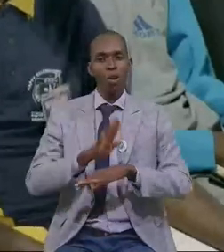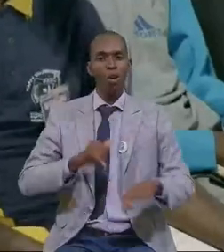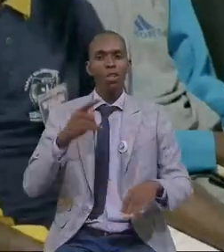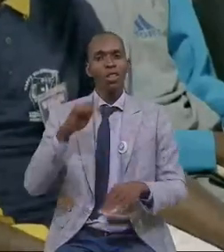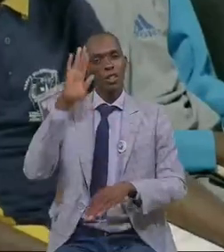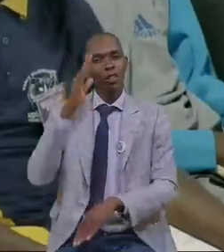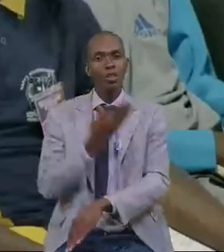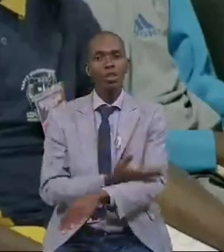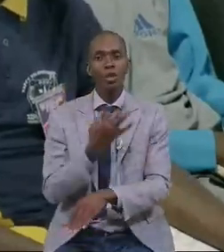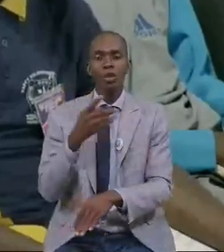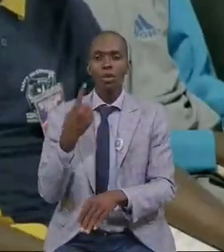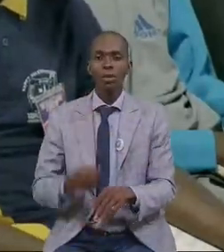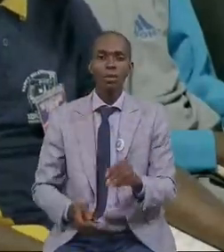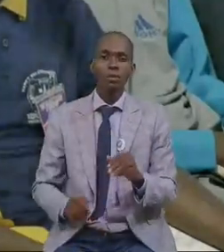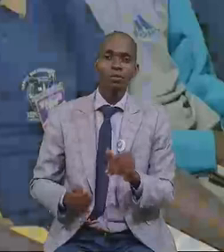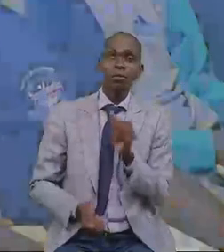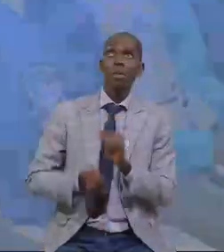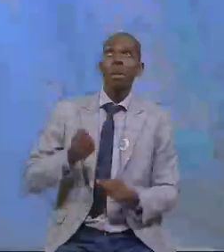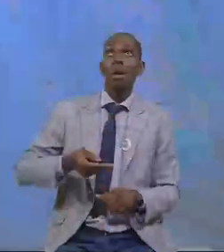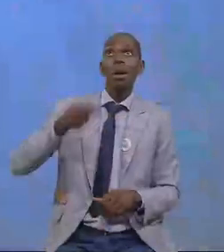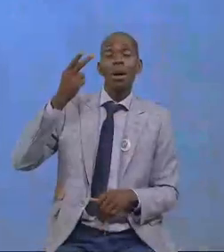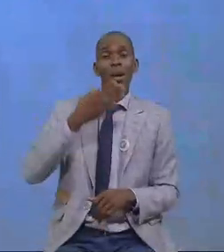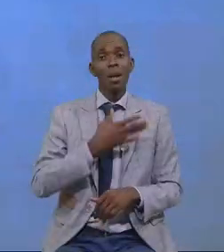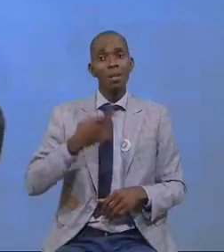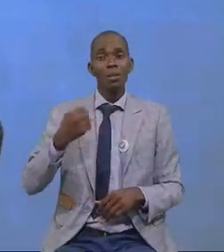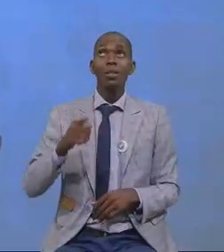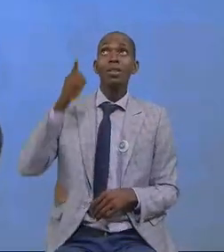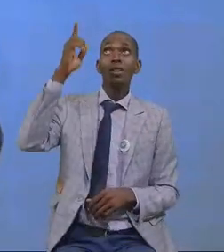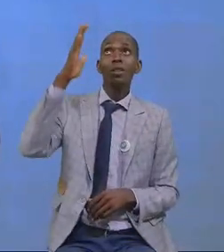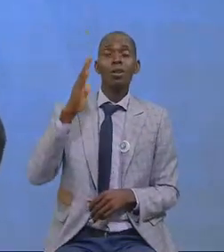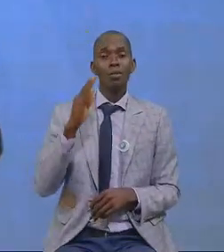fils du Très-Haut. Et le Seigneur,